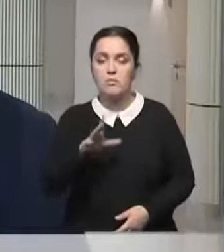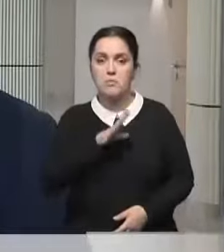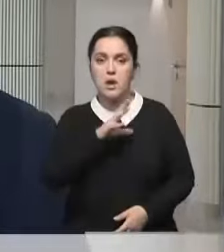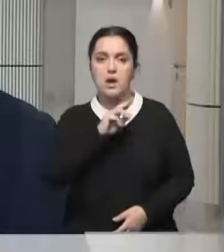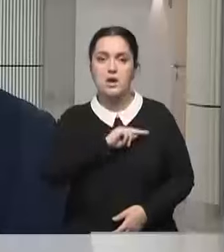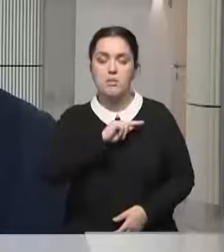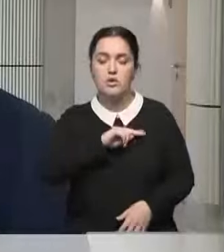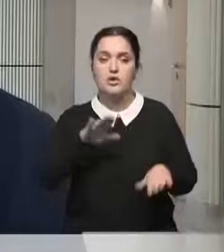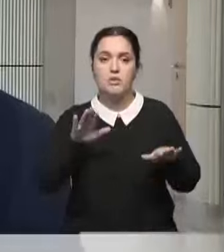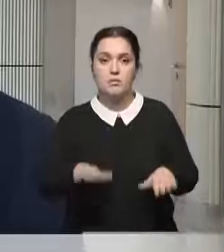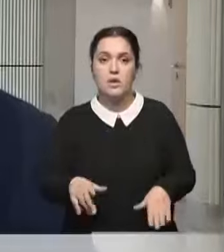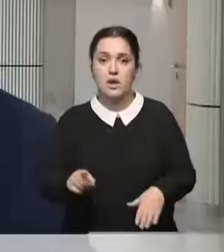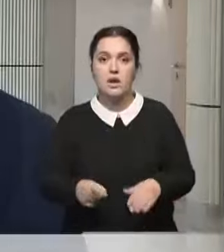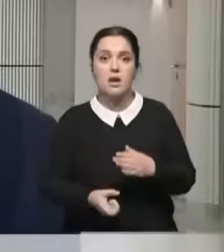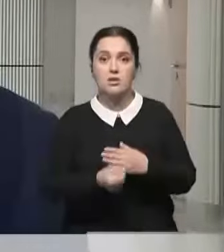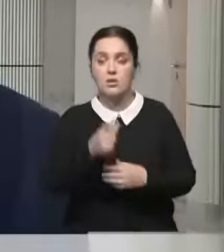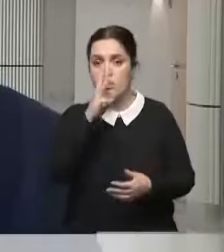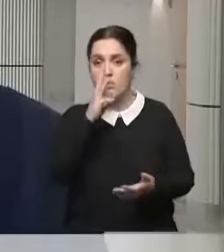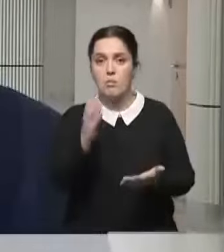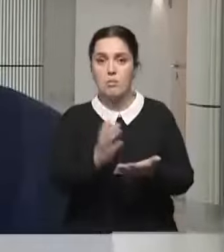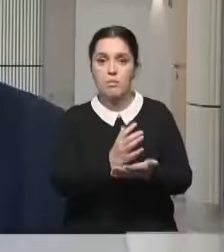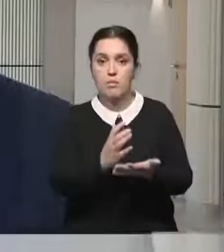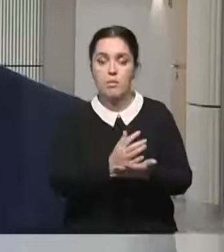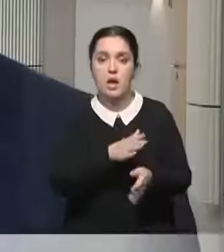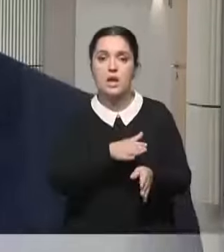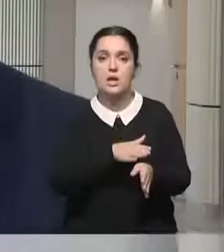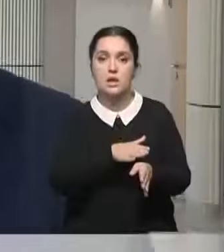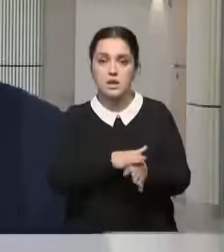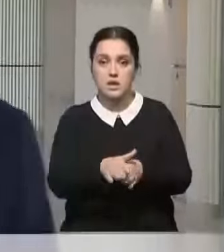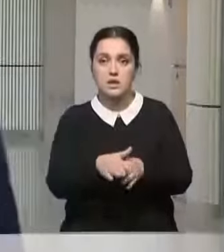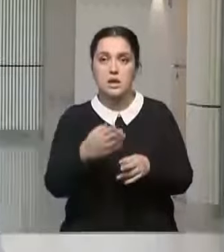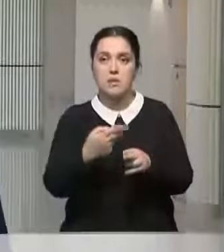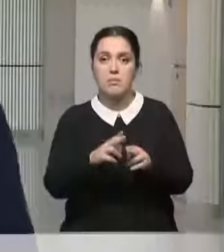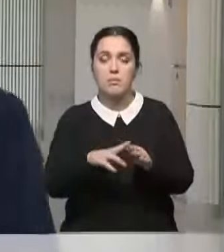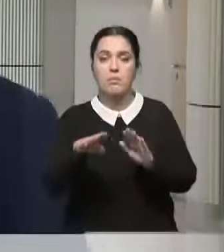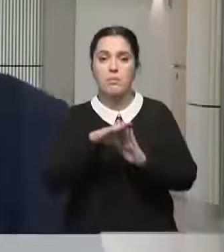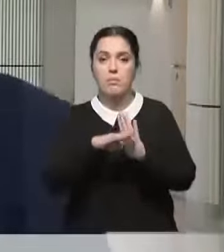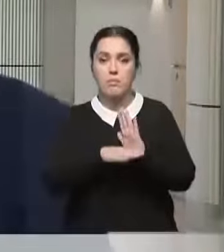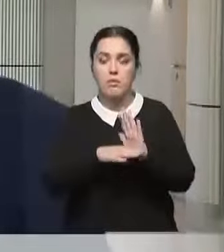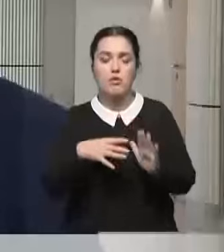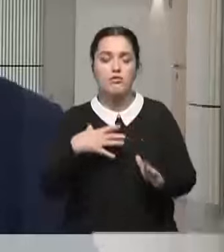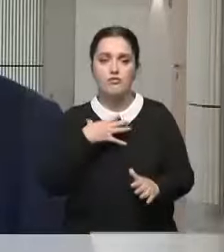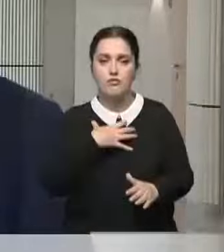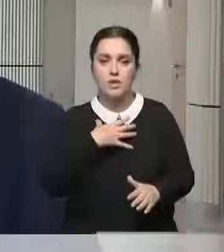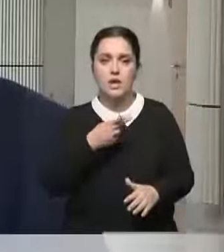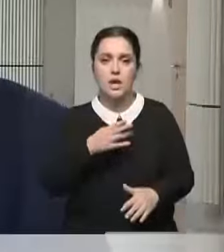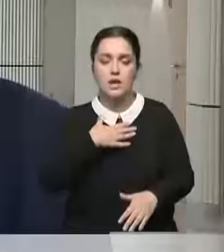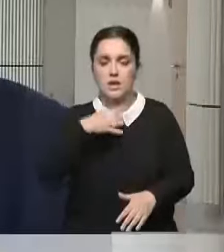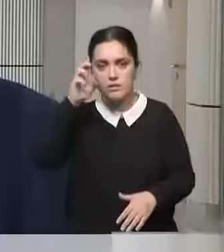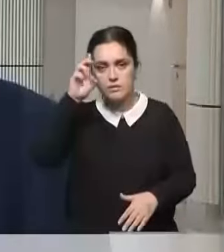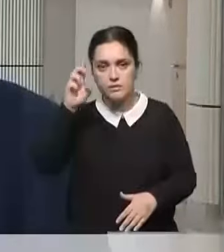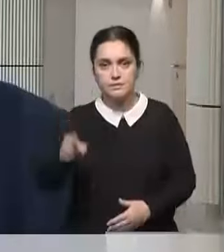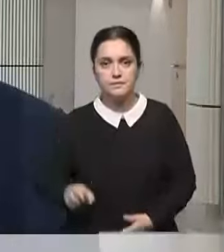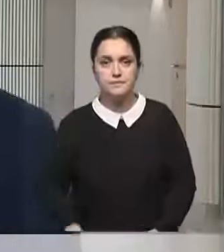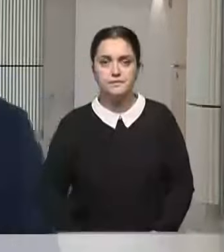места, источник дохода. Поэтому реализация этой программы крайне важна для нашей страны.